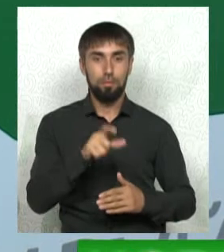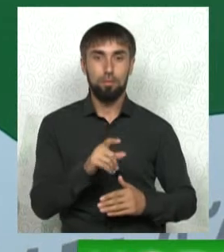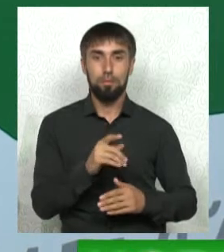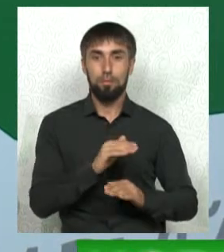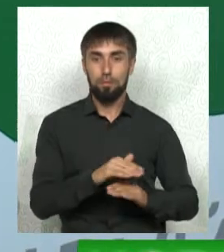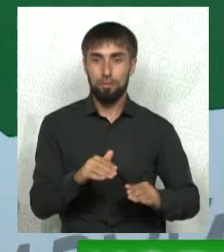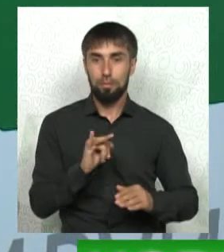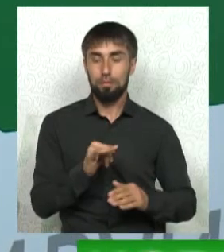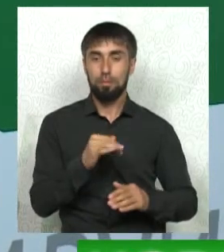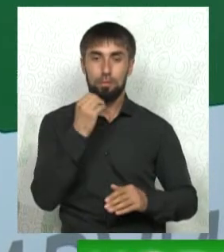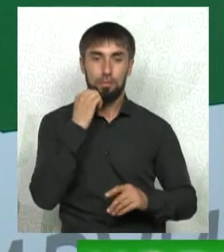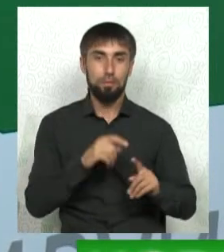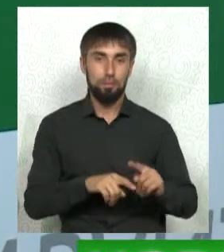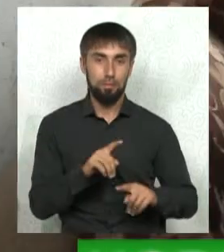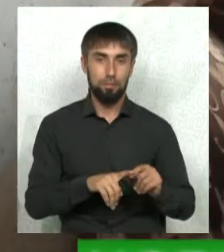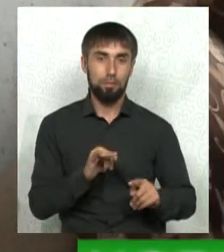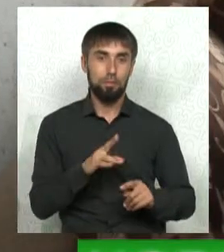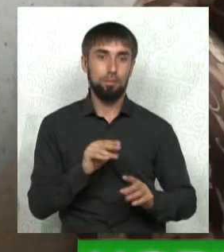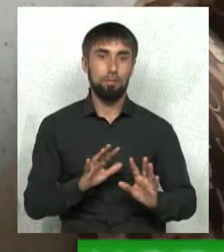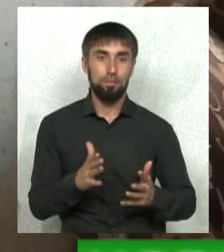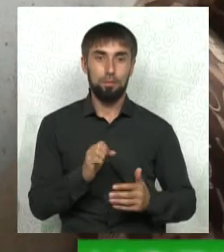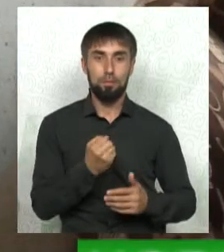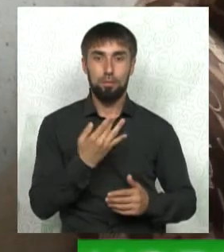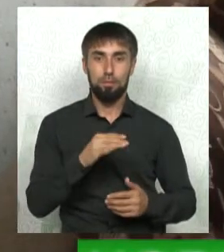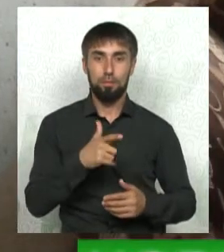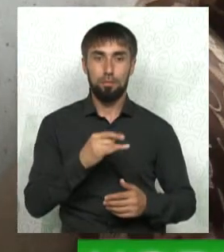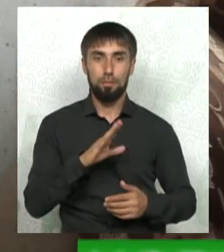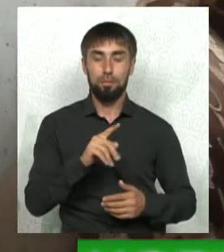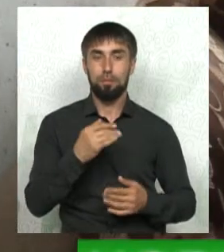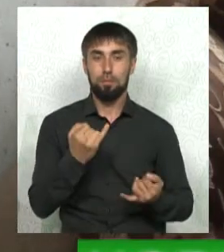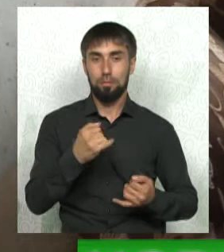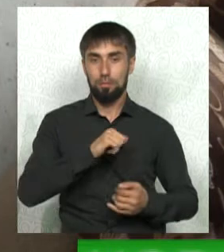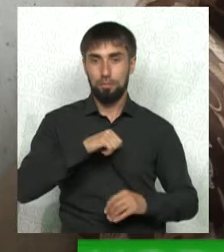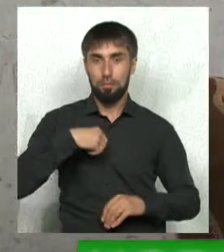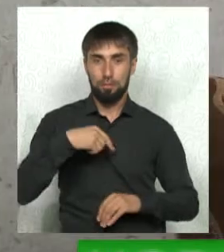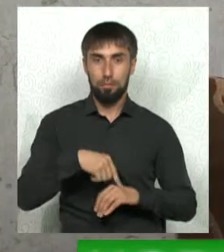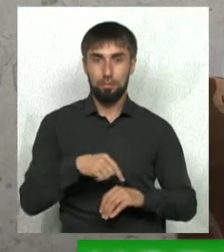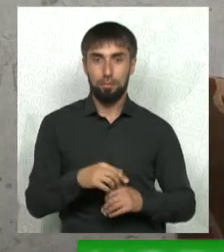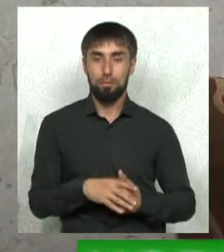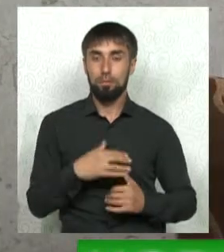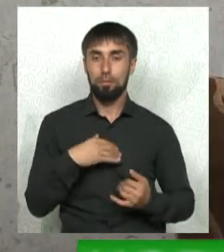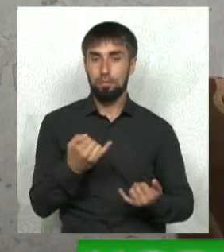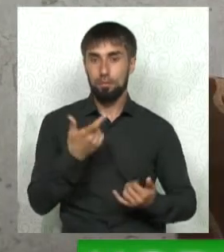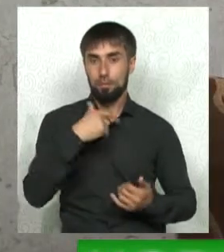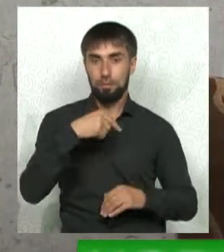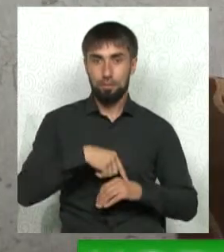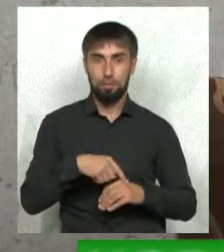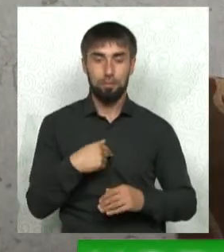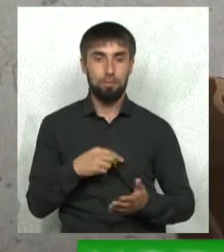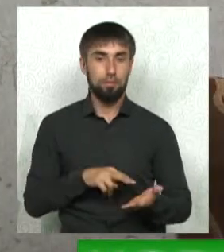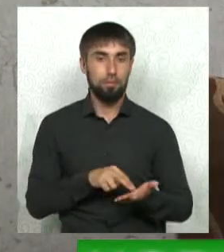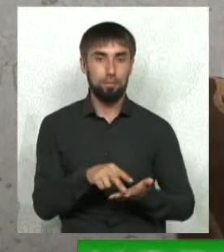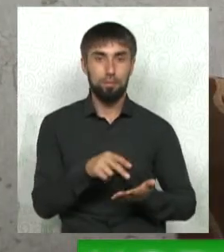маленькие дети, пожилые родственники или, как в случае с Айшат Ганижевой, плохое самочувствие. Плохо себя чувствовала, ехать мне неохота